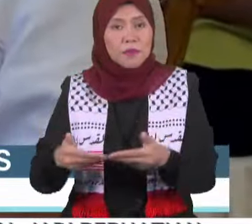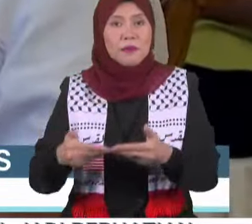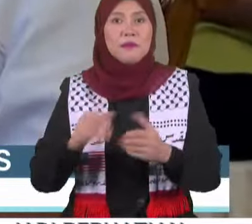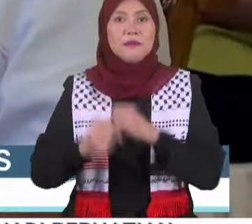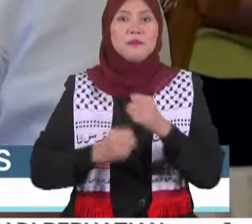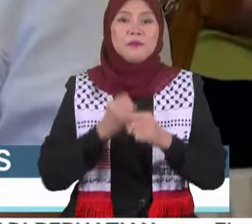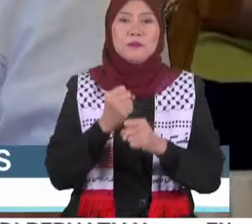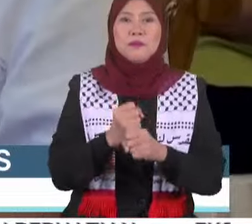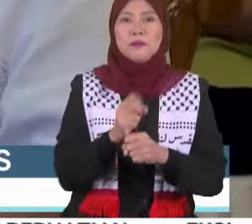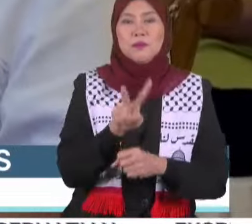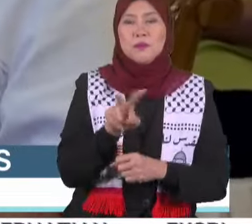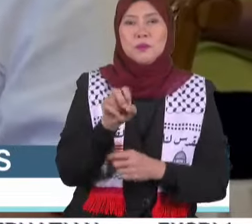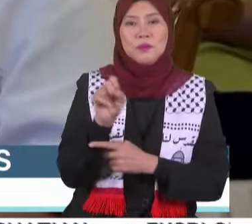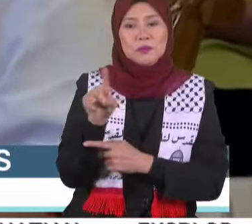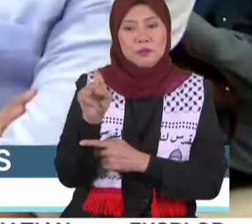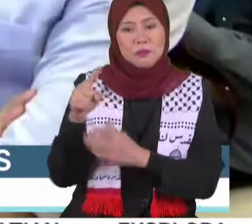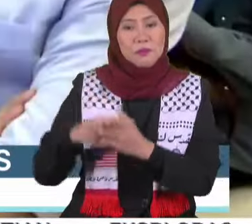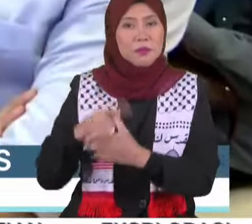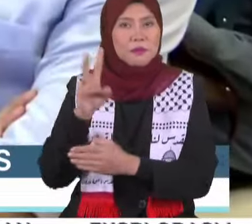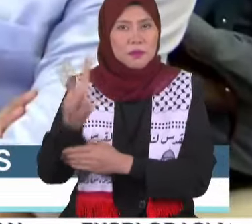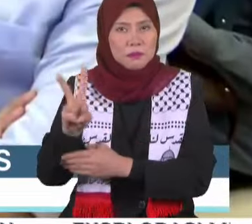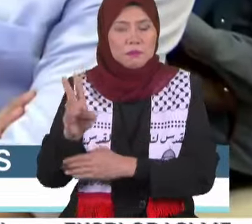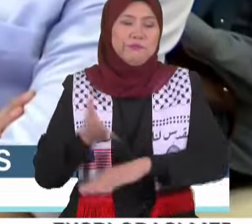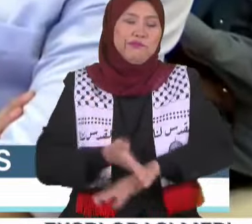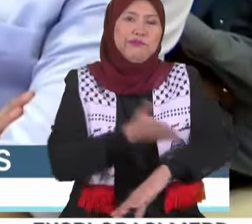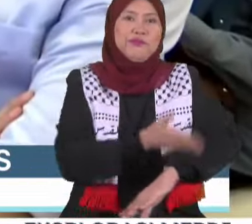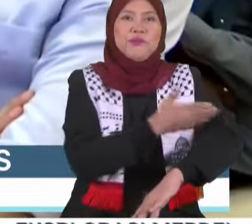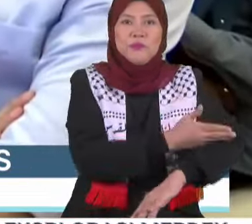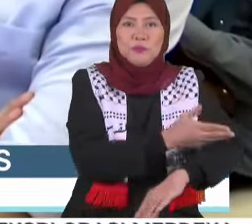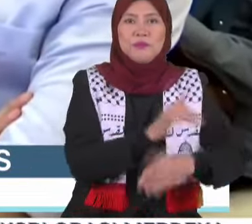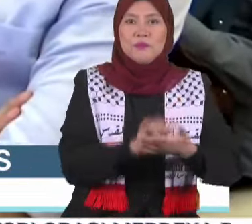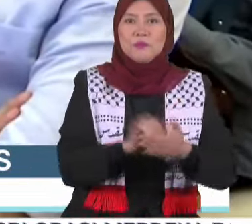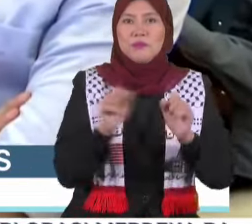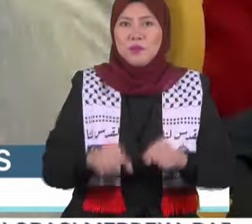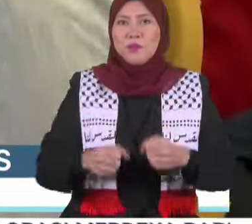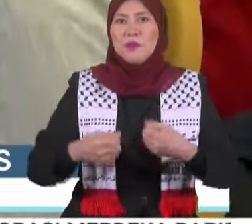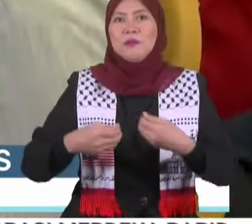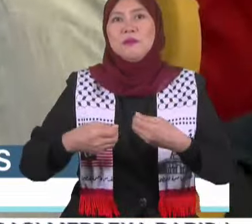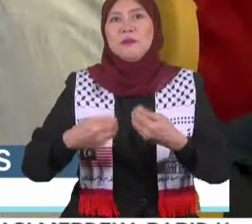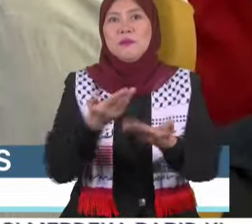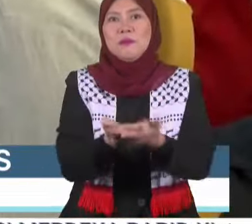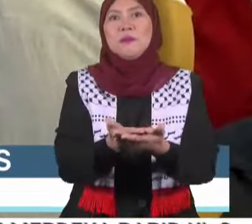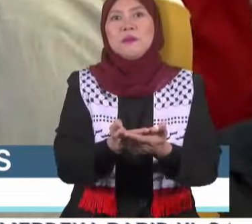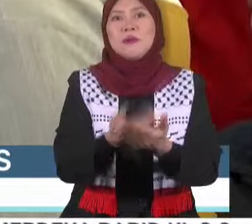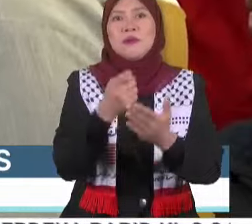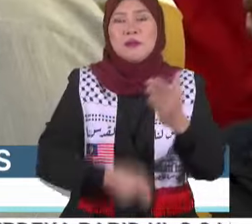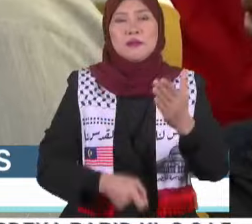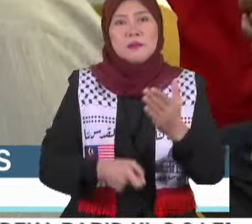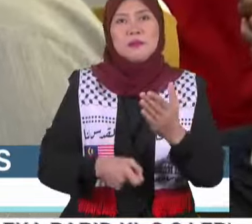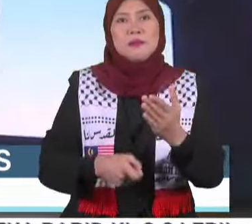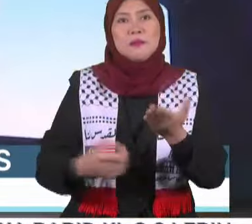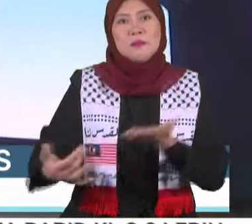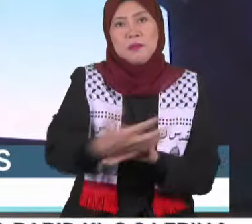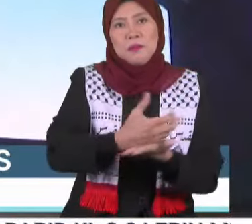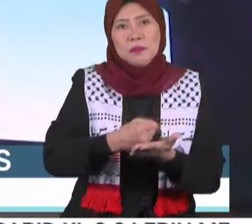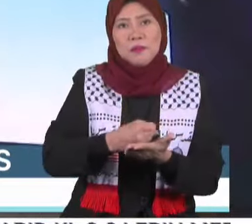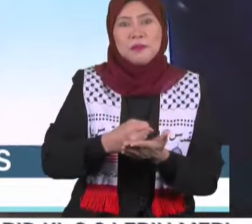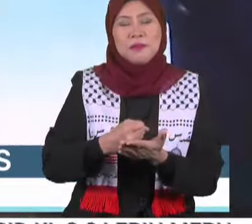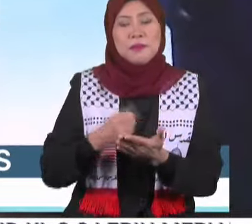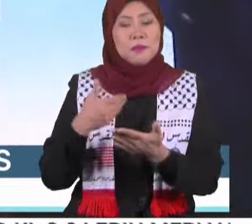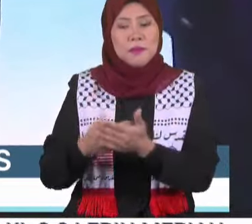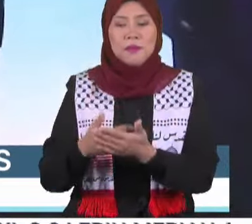2011 itu ditambah baik tahun ini. Ia turut menawarkan pelepasan taksiran cukai pendapatan ke atas simpanan